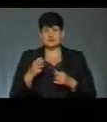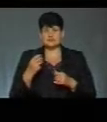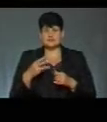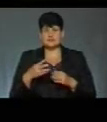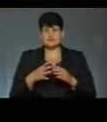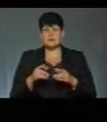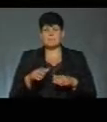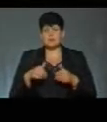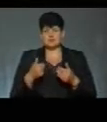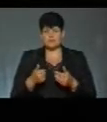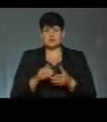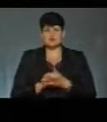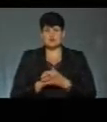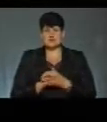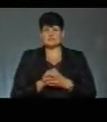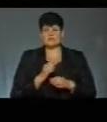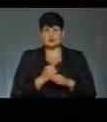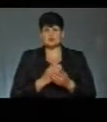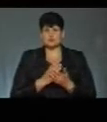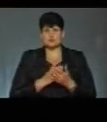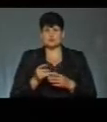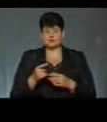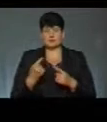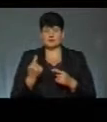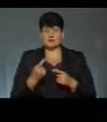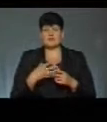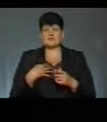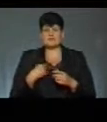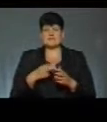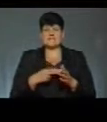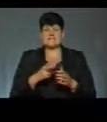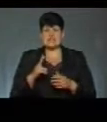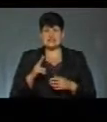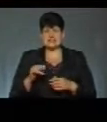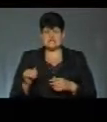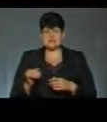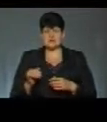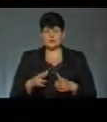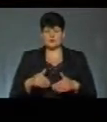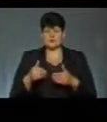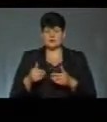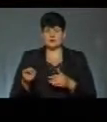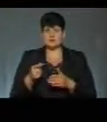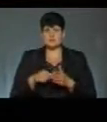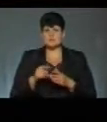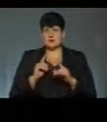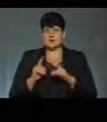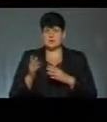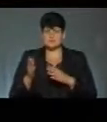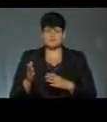921-438/19 за позовом садівничого товариства робітників службовця Тернопільського відділення Львівської залізниці, доповідача Тернопільської міської ради,